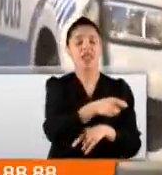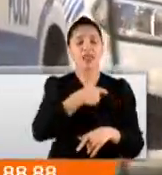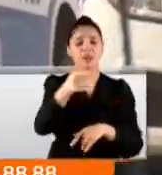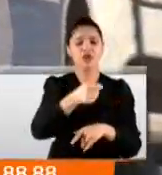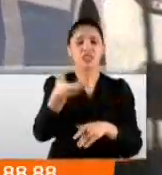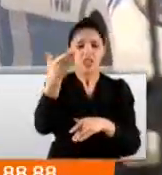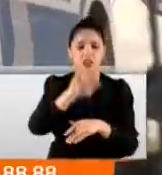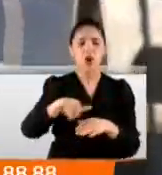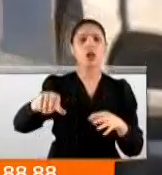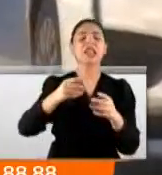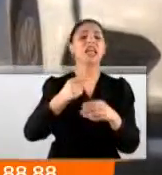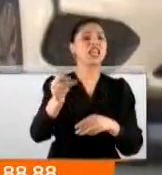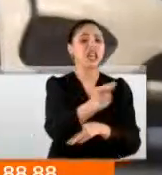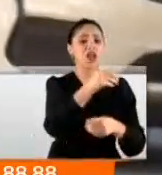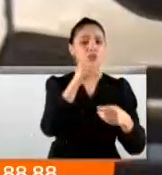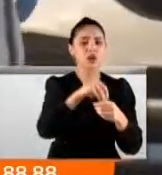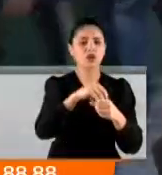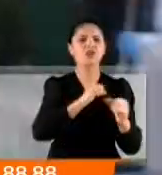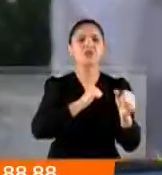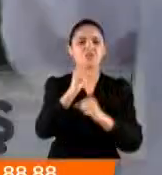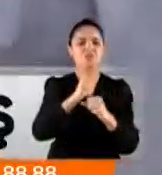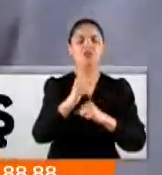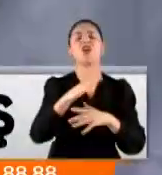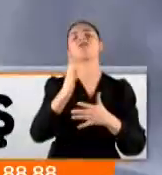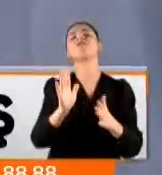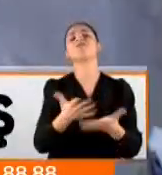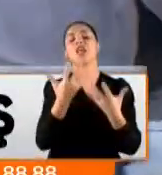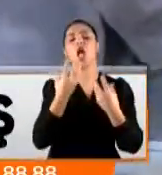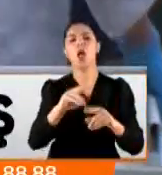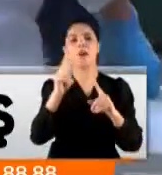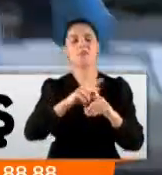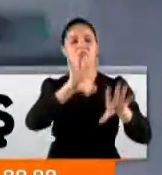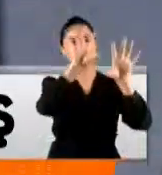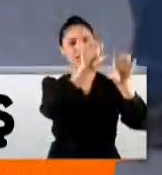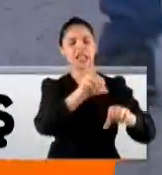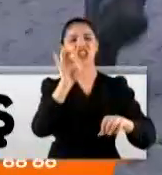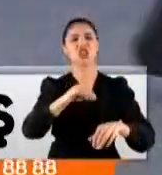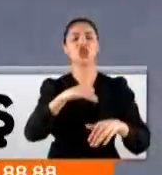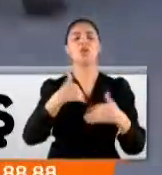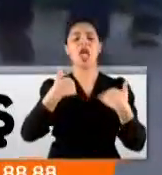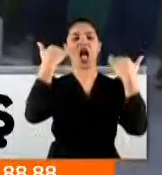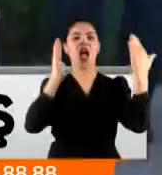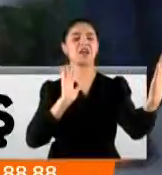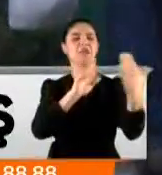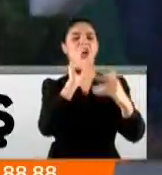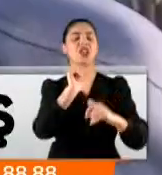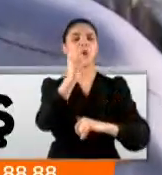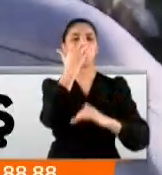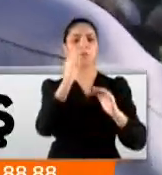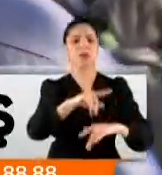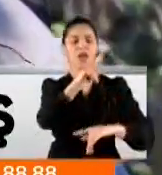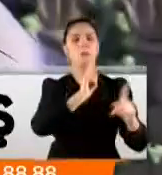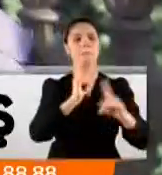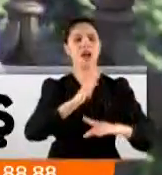sonra izini kaybettirmek için elinden geleni yapsa da yakayı ele verdi. Şimdi hakim karşısına çıkarılacağı günü bekliyor.